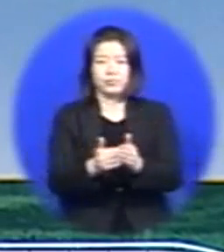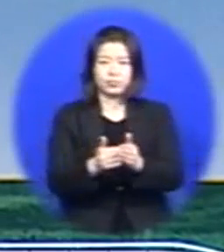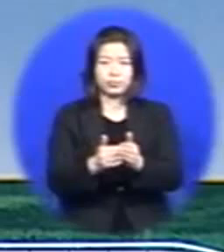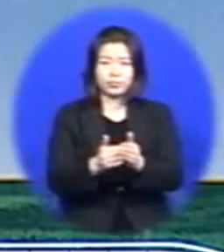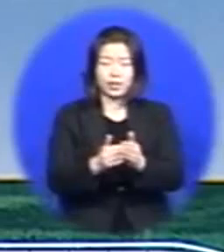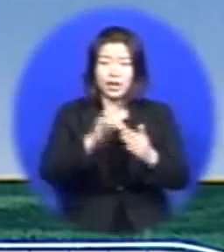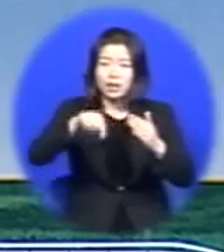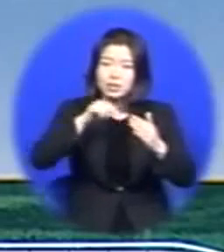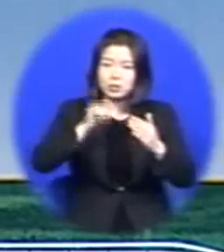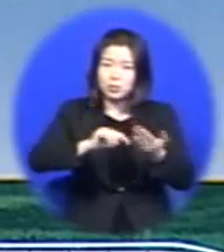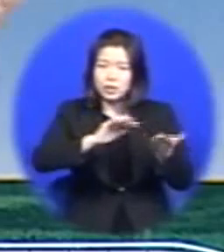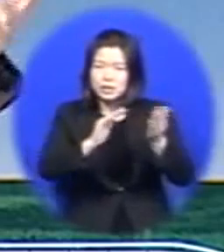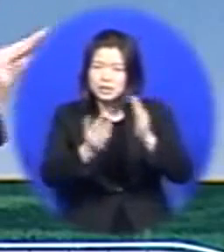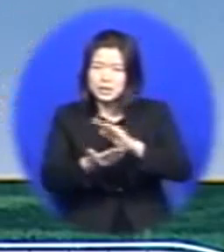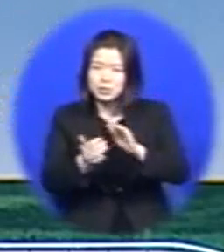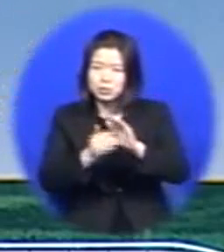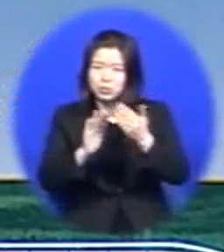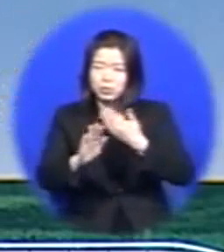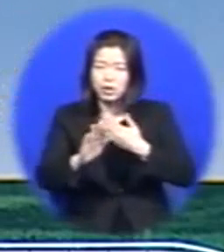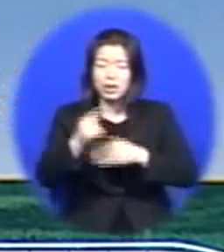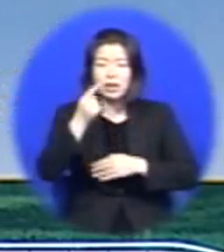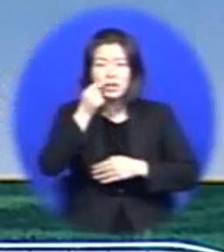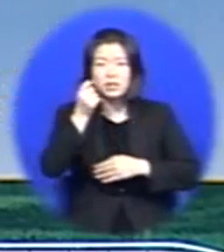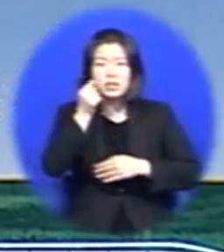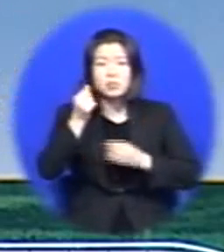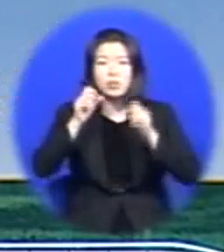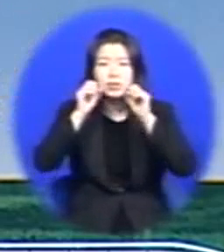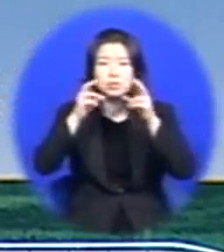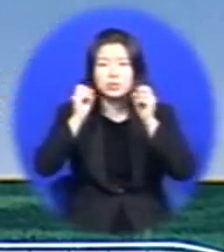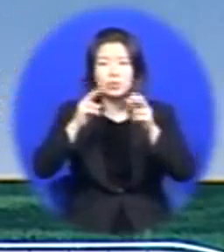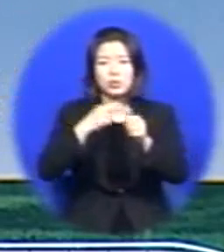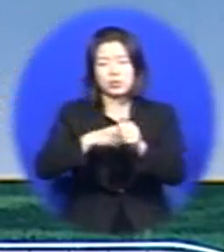거예요. 속이 뒤집어지니까 그가 일본 선교사로 간 거예요.